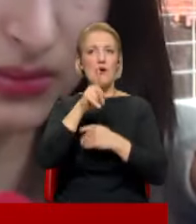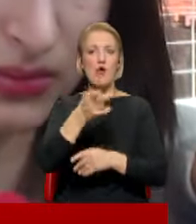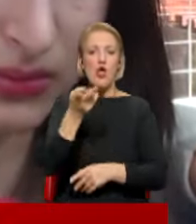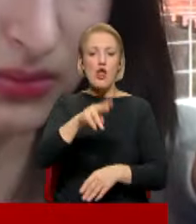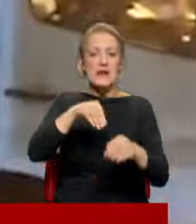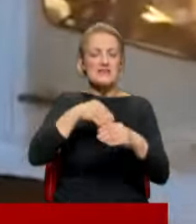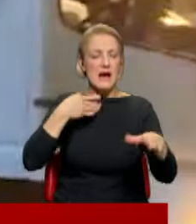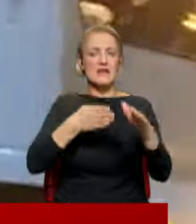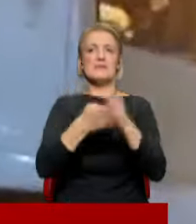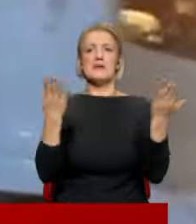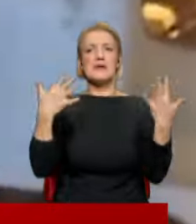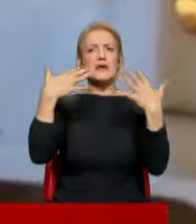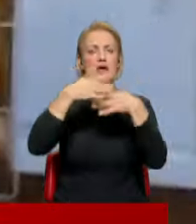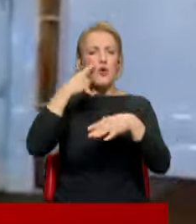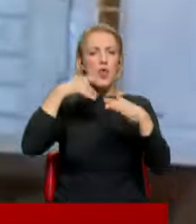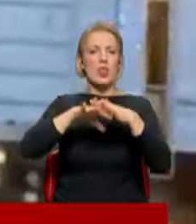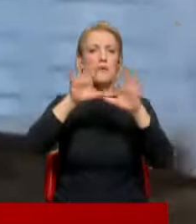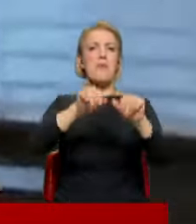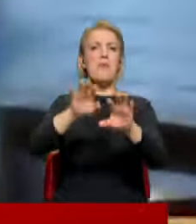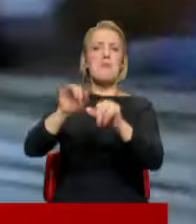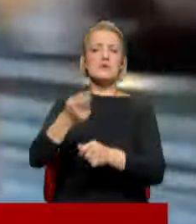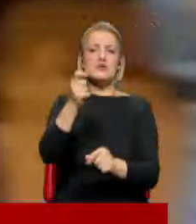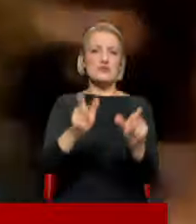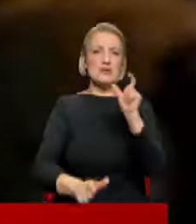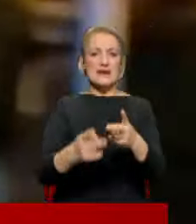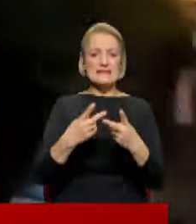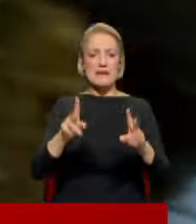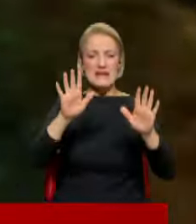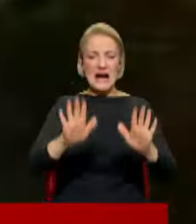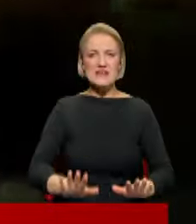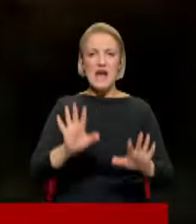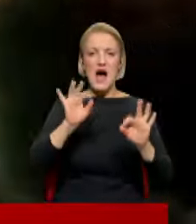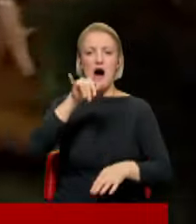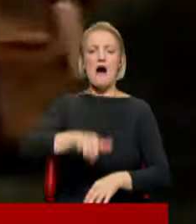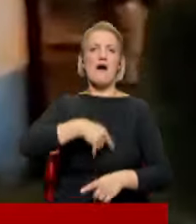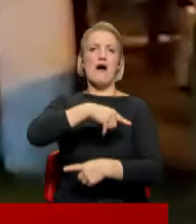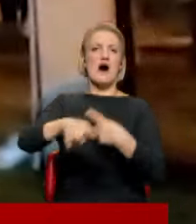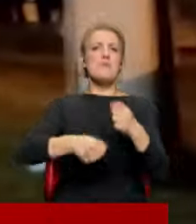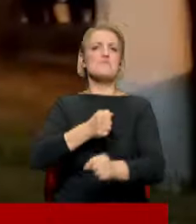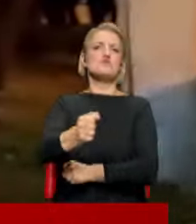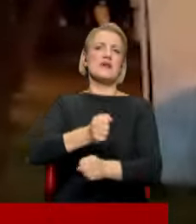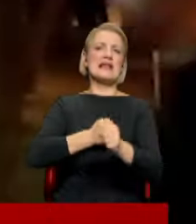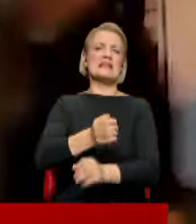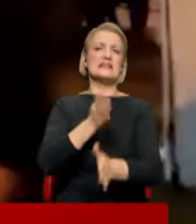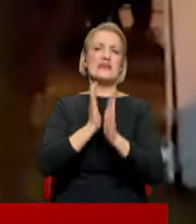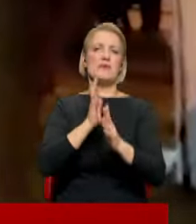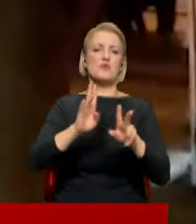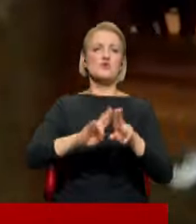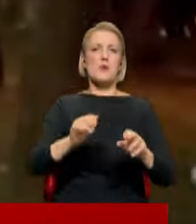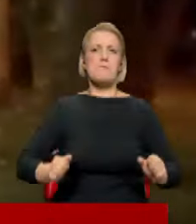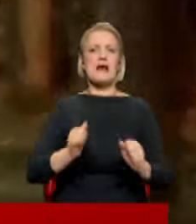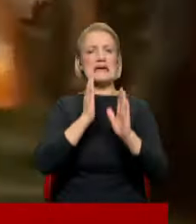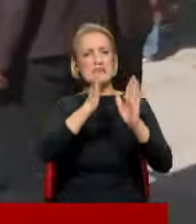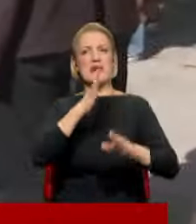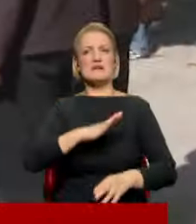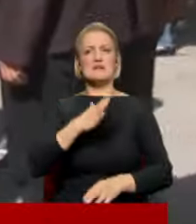ölmek için girmedim geceyi gözaltında geçiren Somalı maden işçileri Serbest kalır kalmaz Hak arama mücadelesine devam etmek için Kurtuluş Parkına